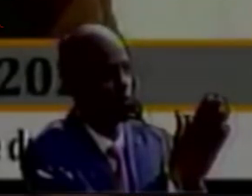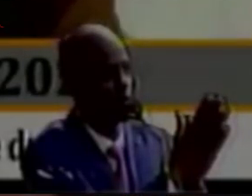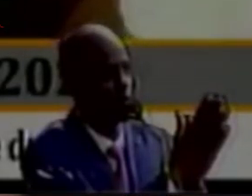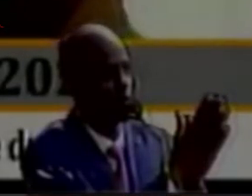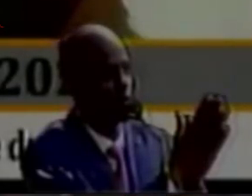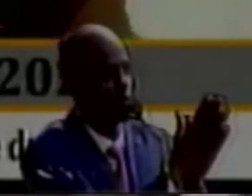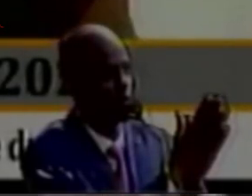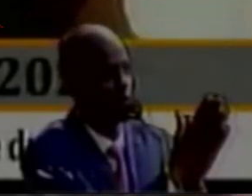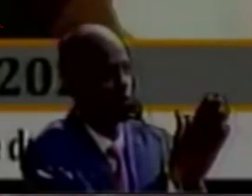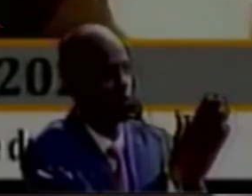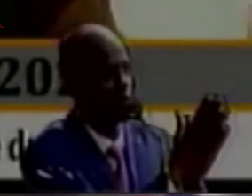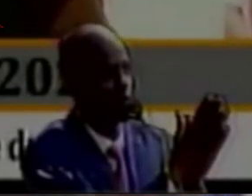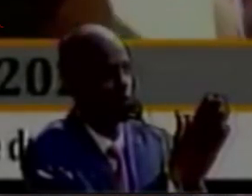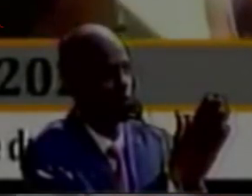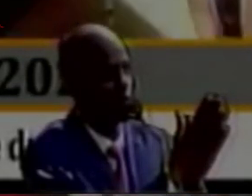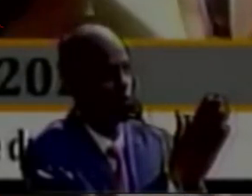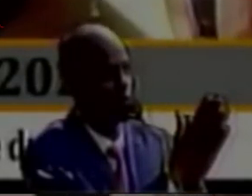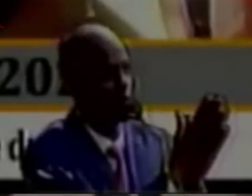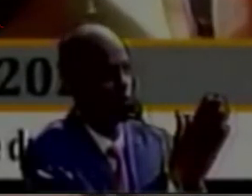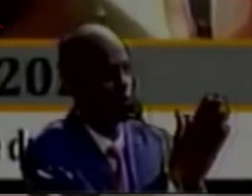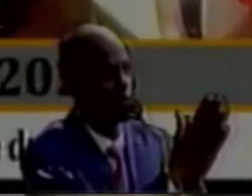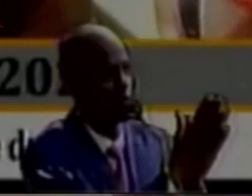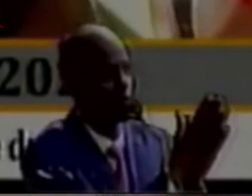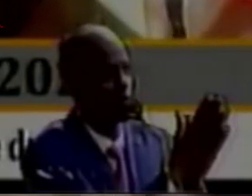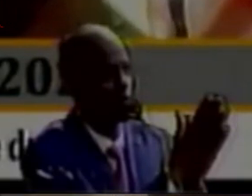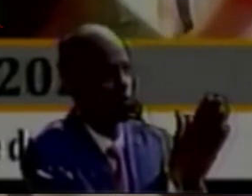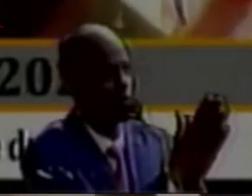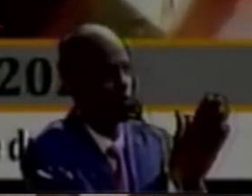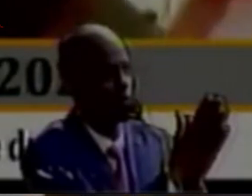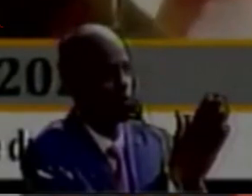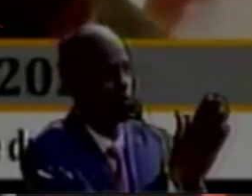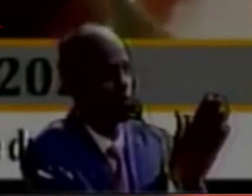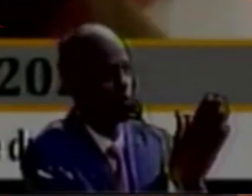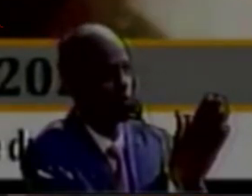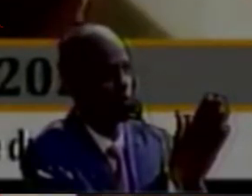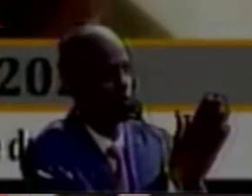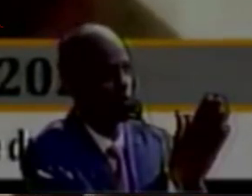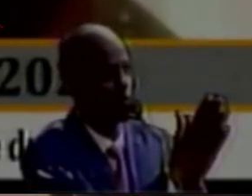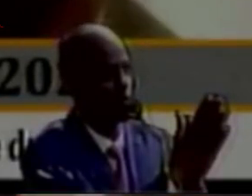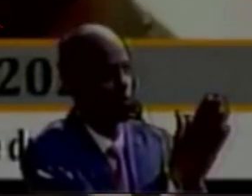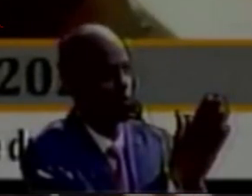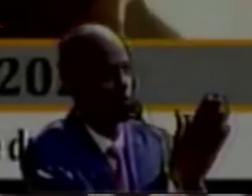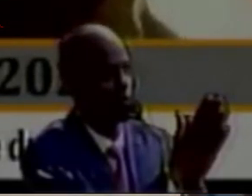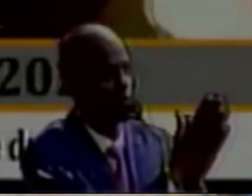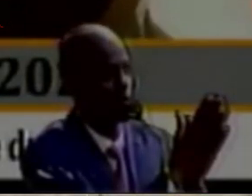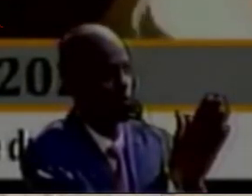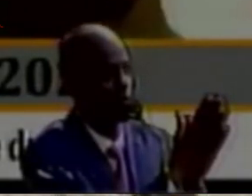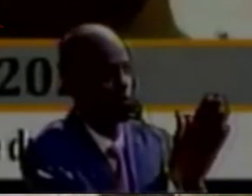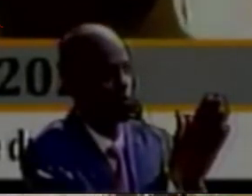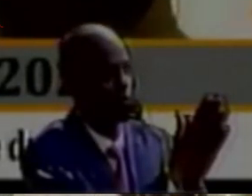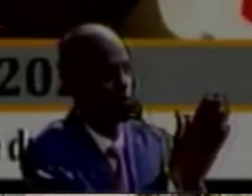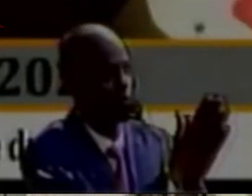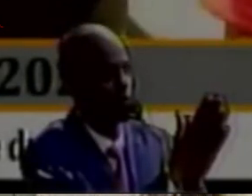32 militares, 32 bombeiros, a força de trabalho especializada.